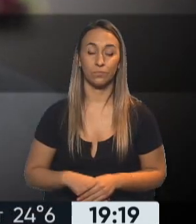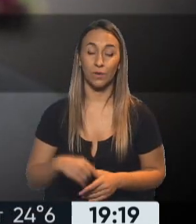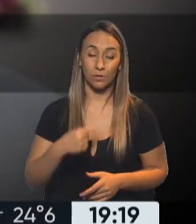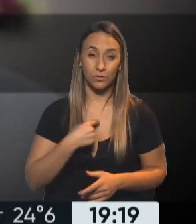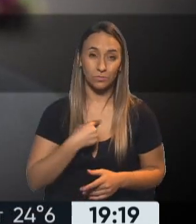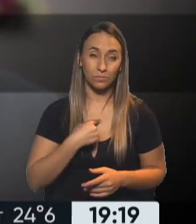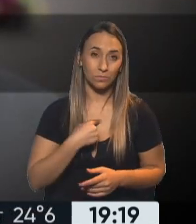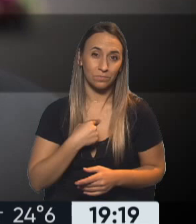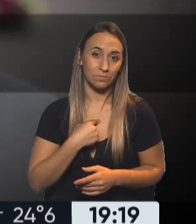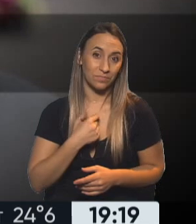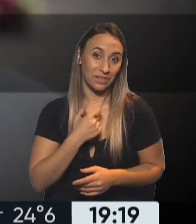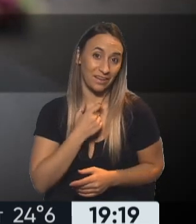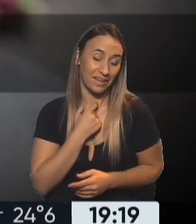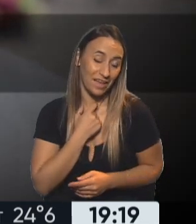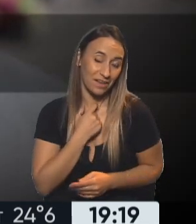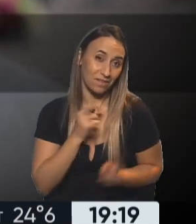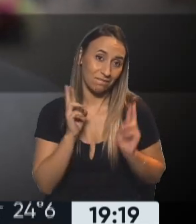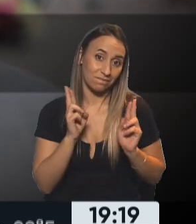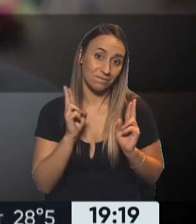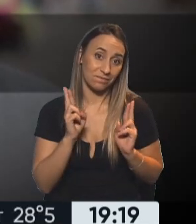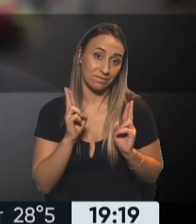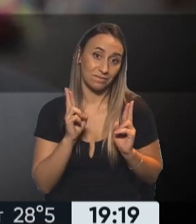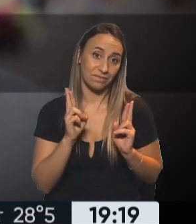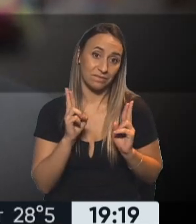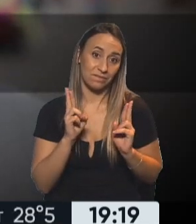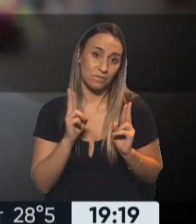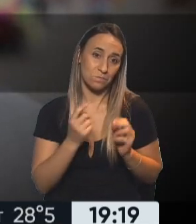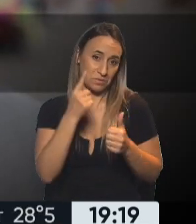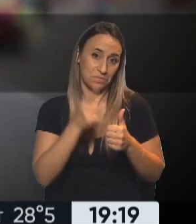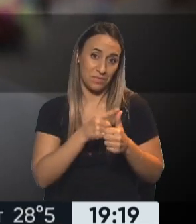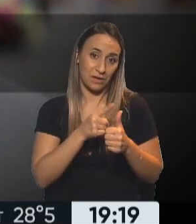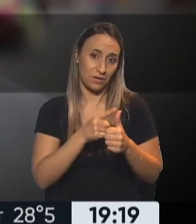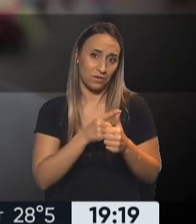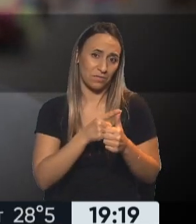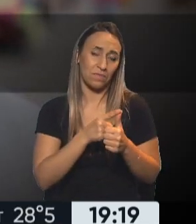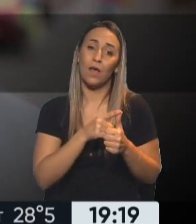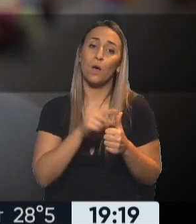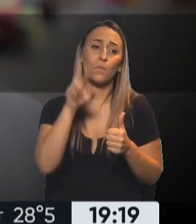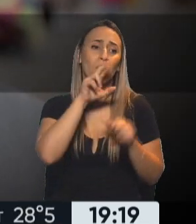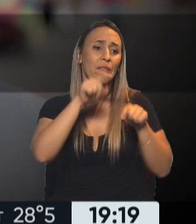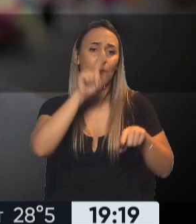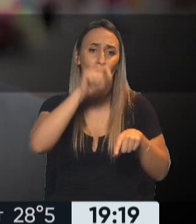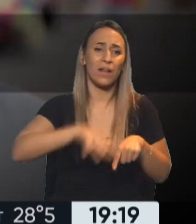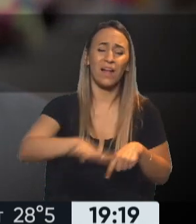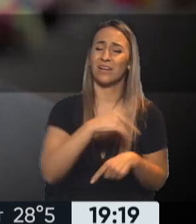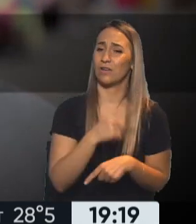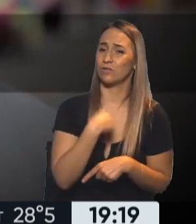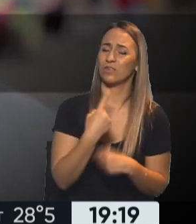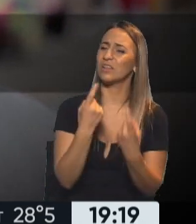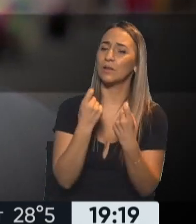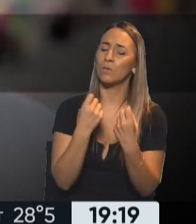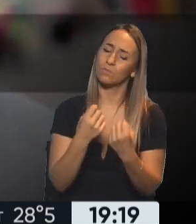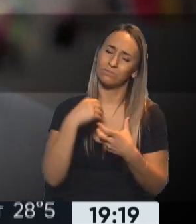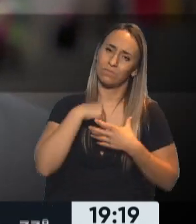Собі побажати насамперед, мабуть, всім жінкам України. Нам зараз дуже